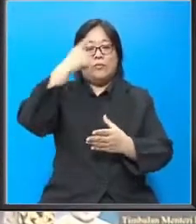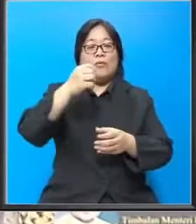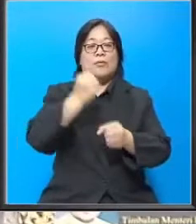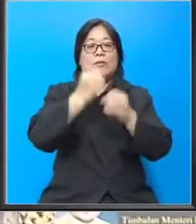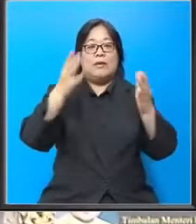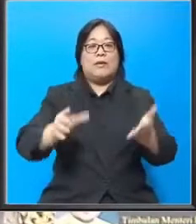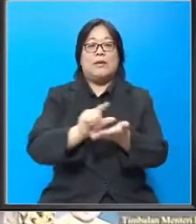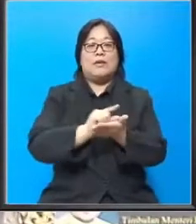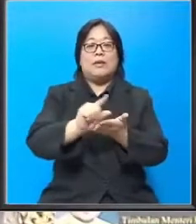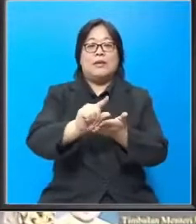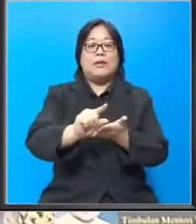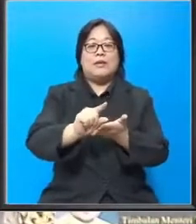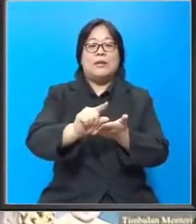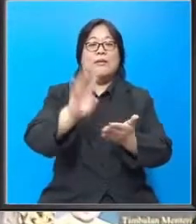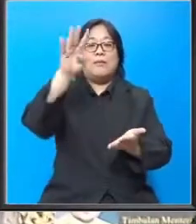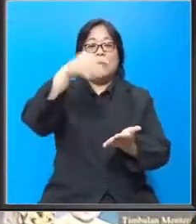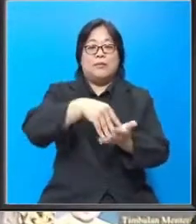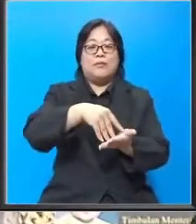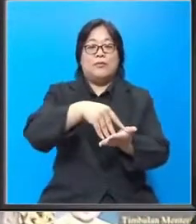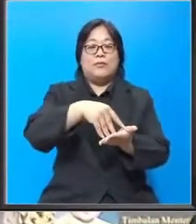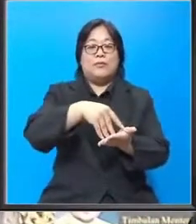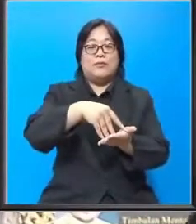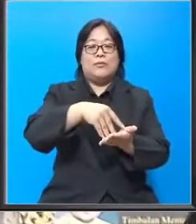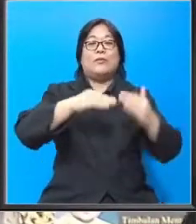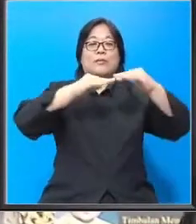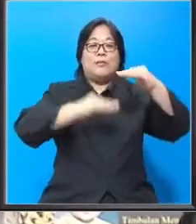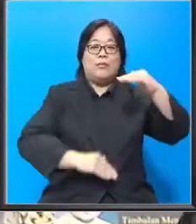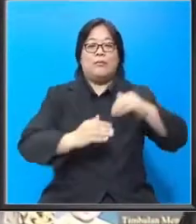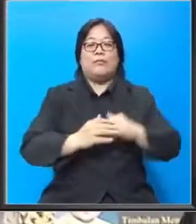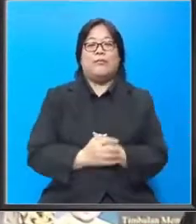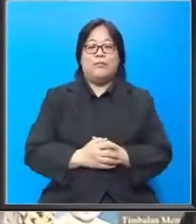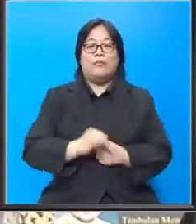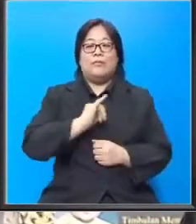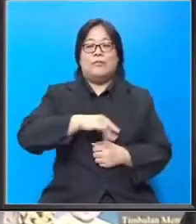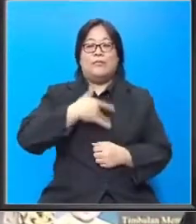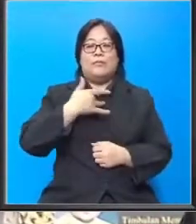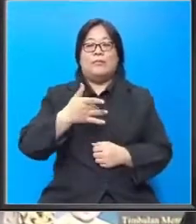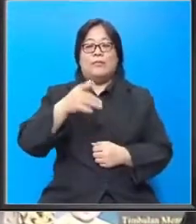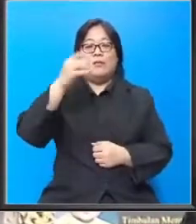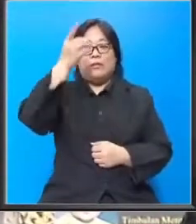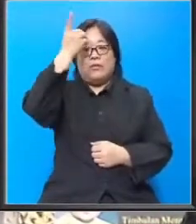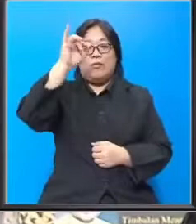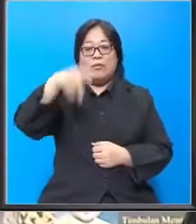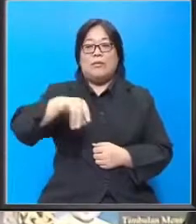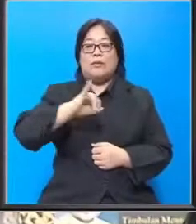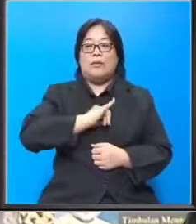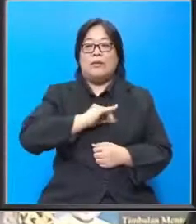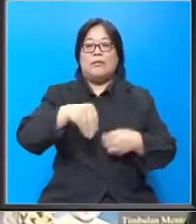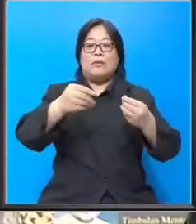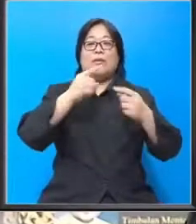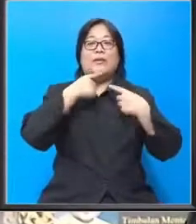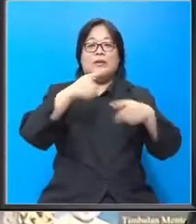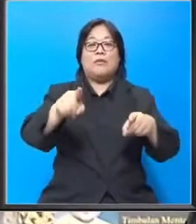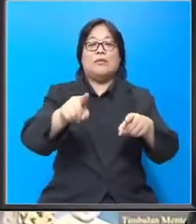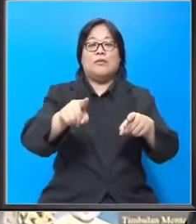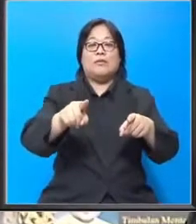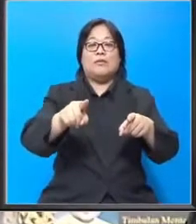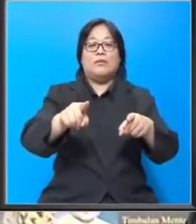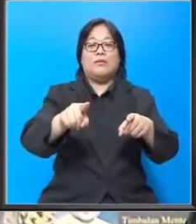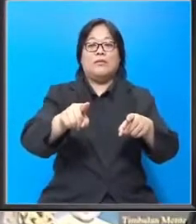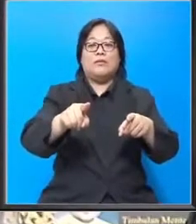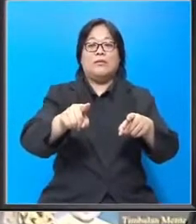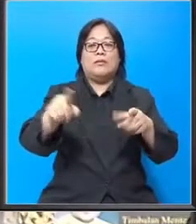pekerja bergaji dan Pak ribu dan kebawah sebanyak itu yang kedua saya bagi dalam bentuk